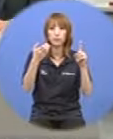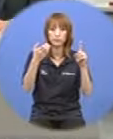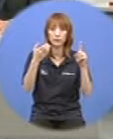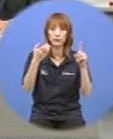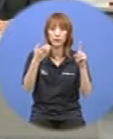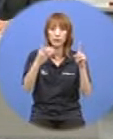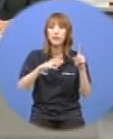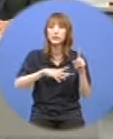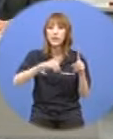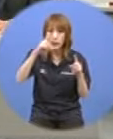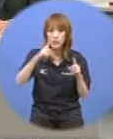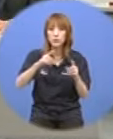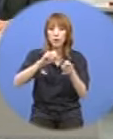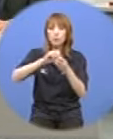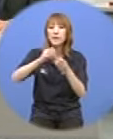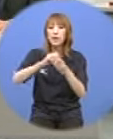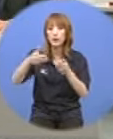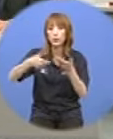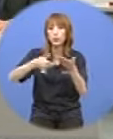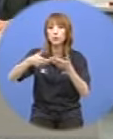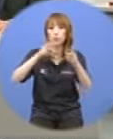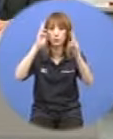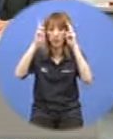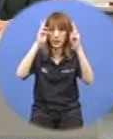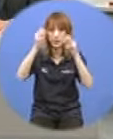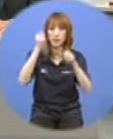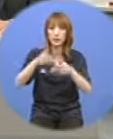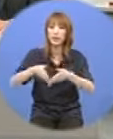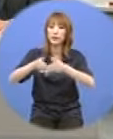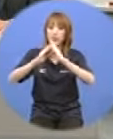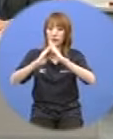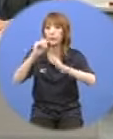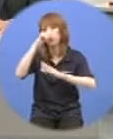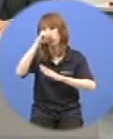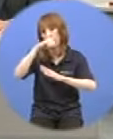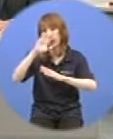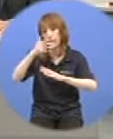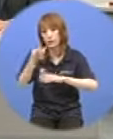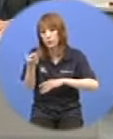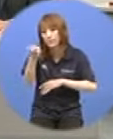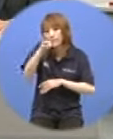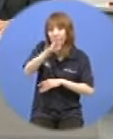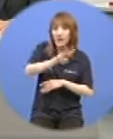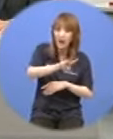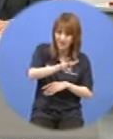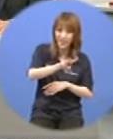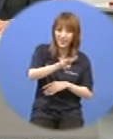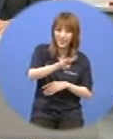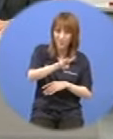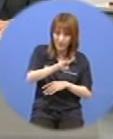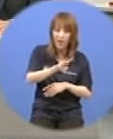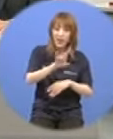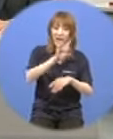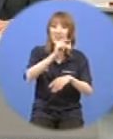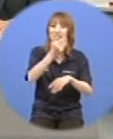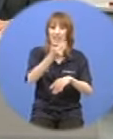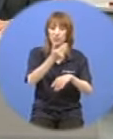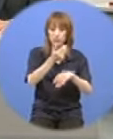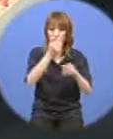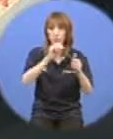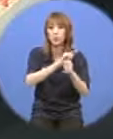初はだからみかんの輸出会社を作ろうとしたんですけど、そっちの方へ変わったわけですよ。 女中菊にやかけてみようということ